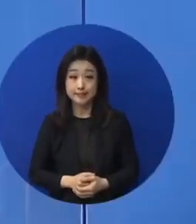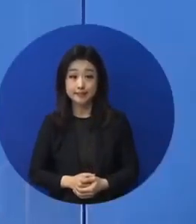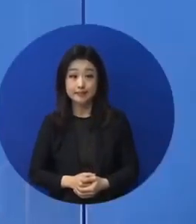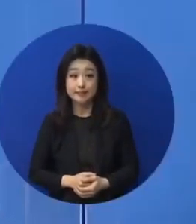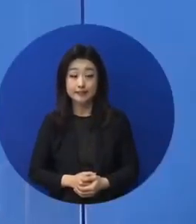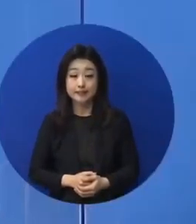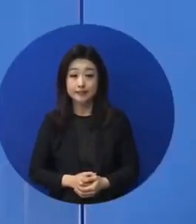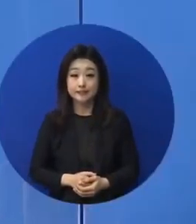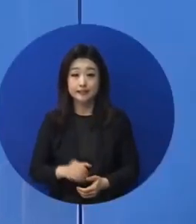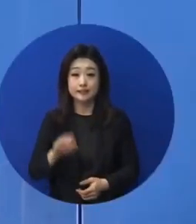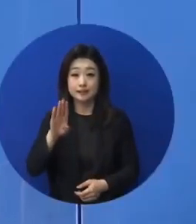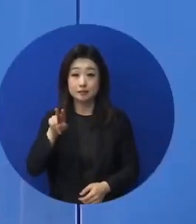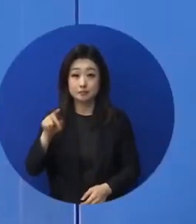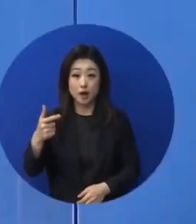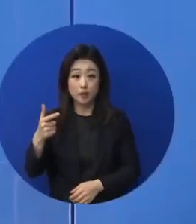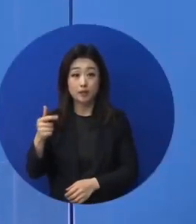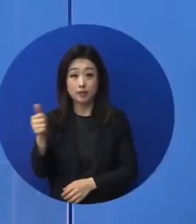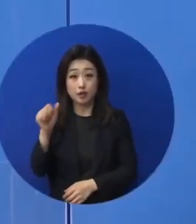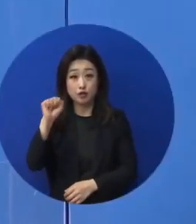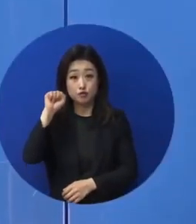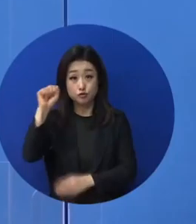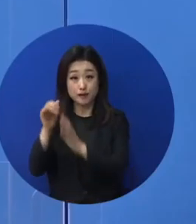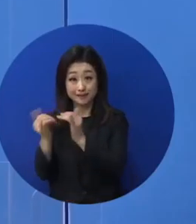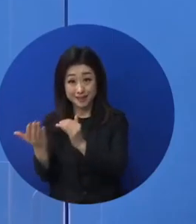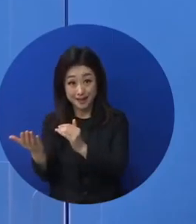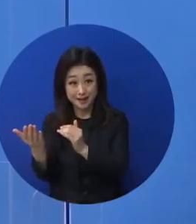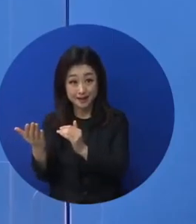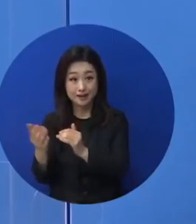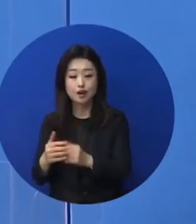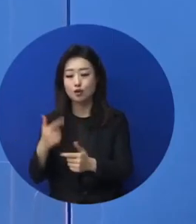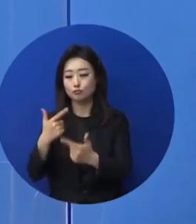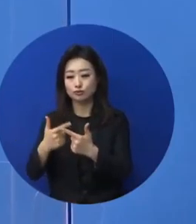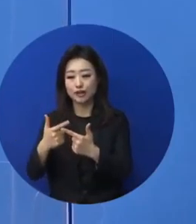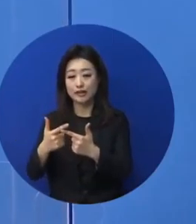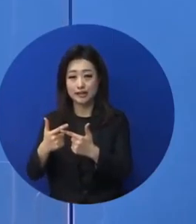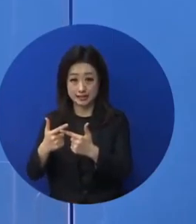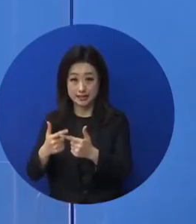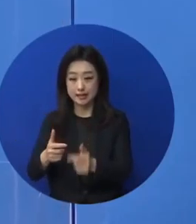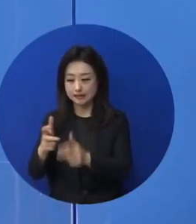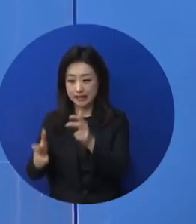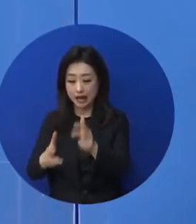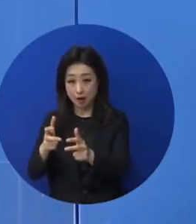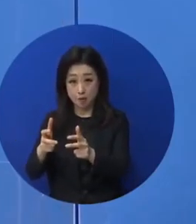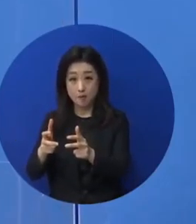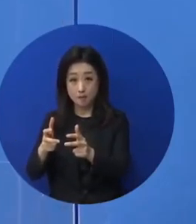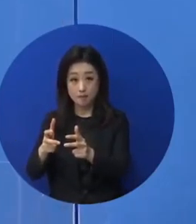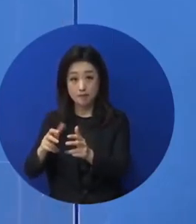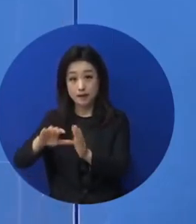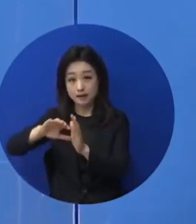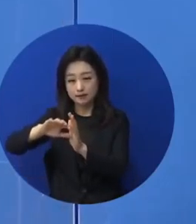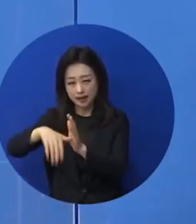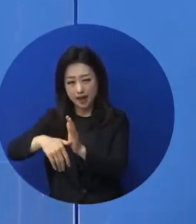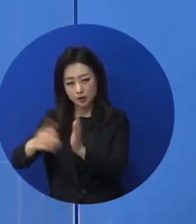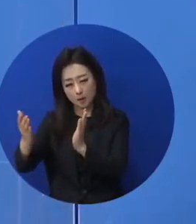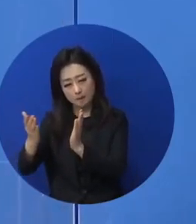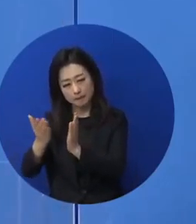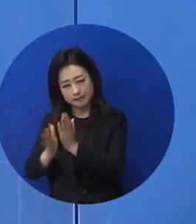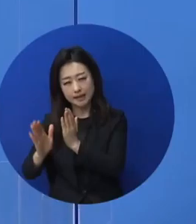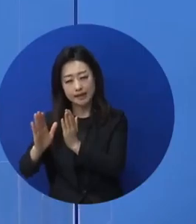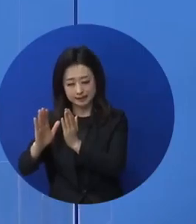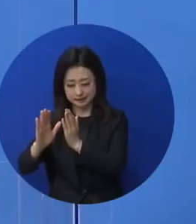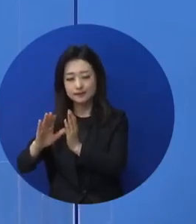우리 변성환 후보님이 부산이 새로운 산업시대에 적응 못했다 말씀하셨는데 거기에는 역사적인 근원도 있습니다.